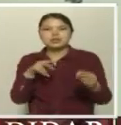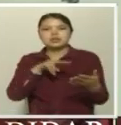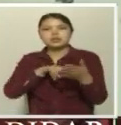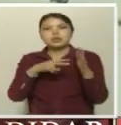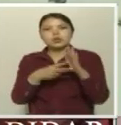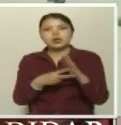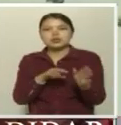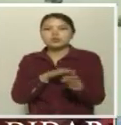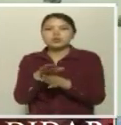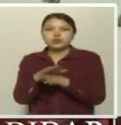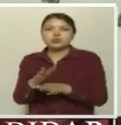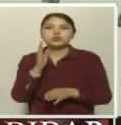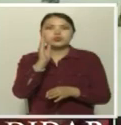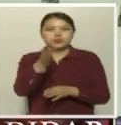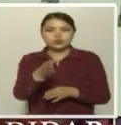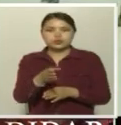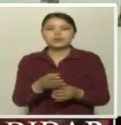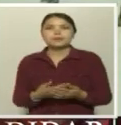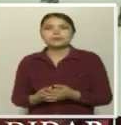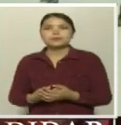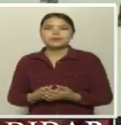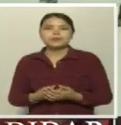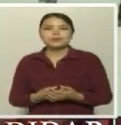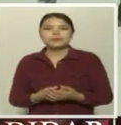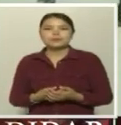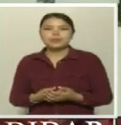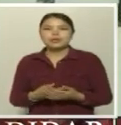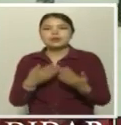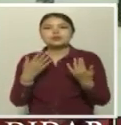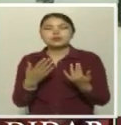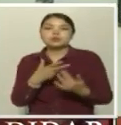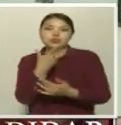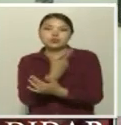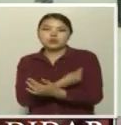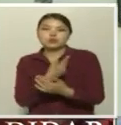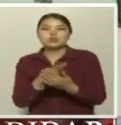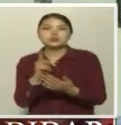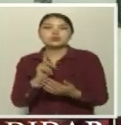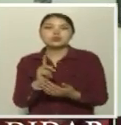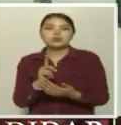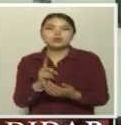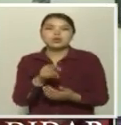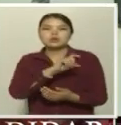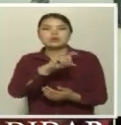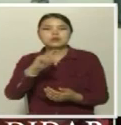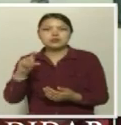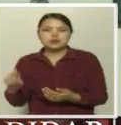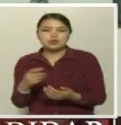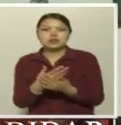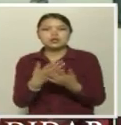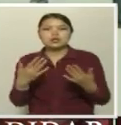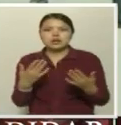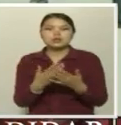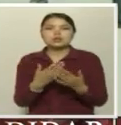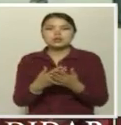бар. Сол жоспарға сәйкес екпелер орындалуда. Екпеге тиісті адамдар, контингенттер